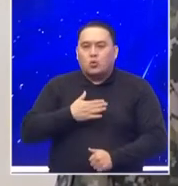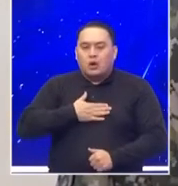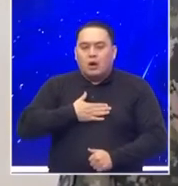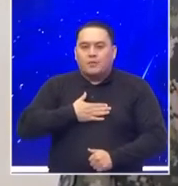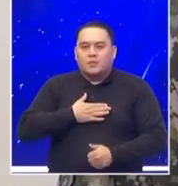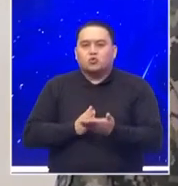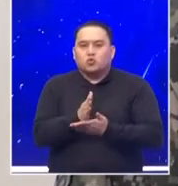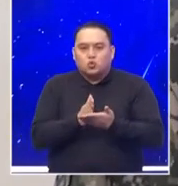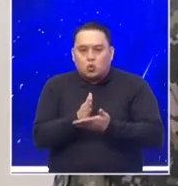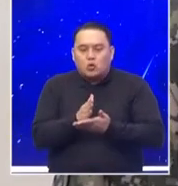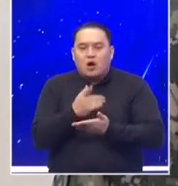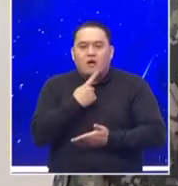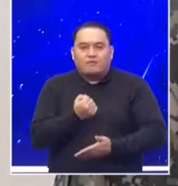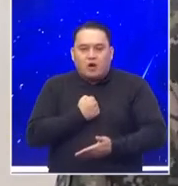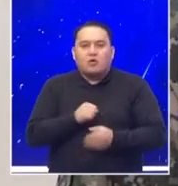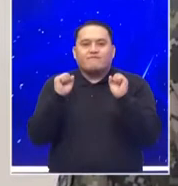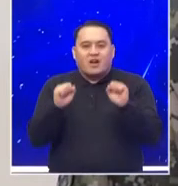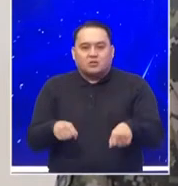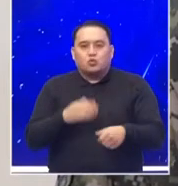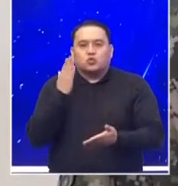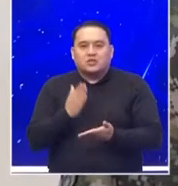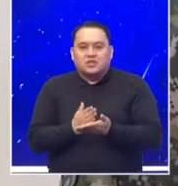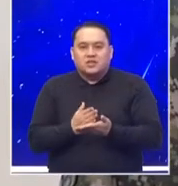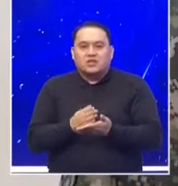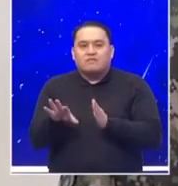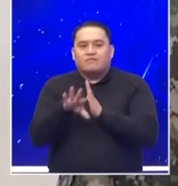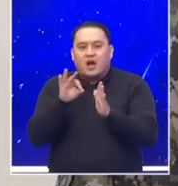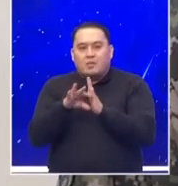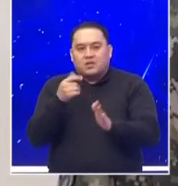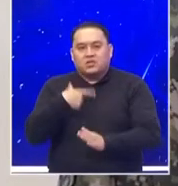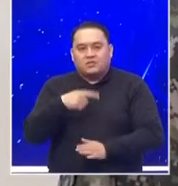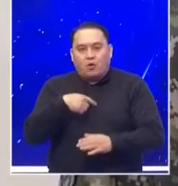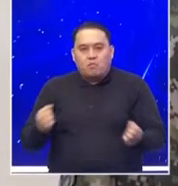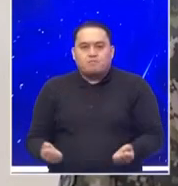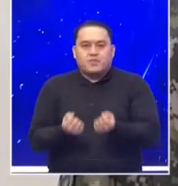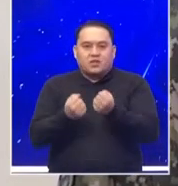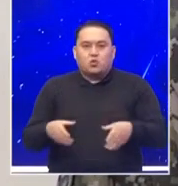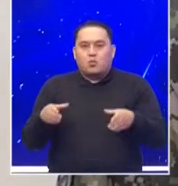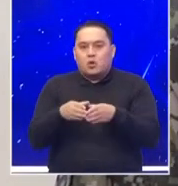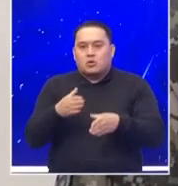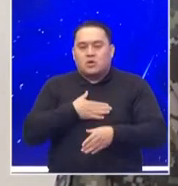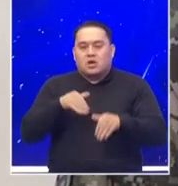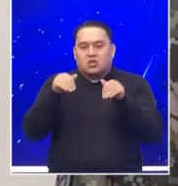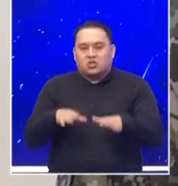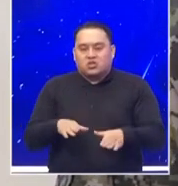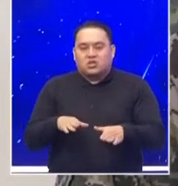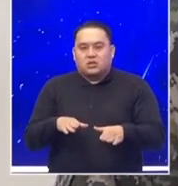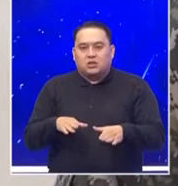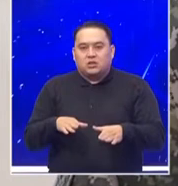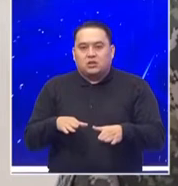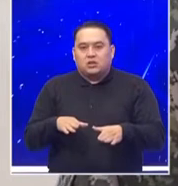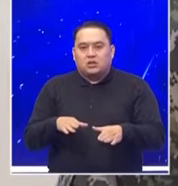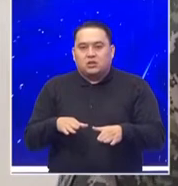неся службу в армии у меня есть возможность сделать свой выбор и поддержать ту партию за которую я решил голосовать